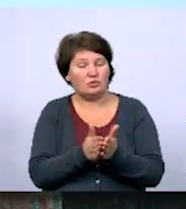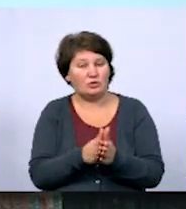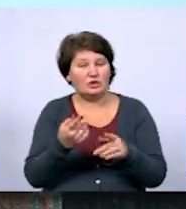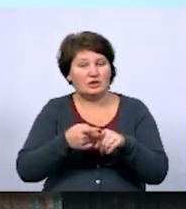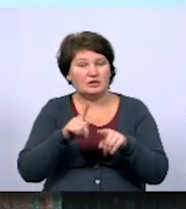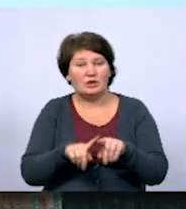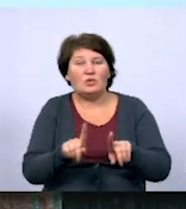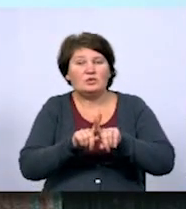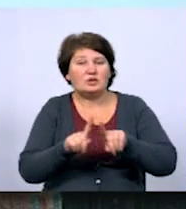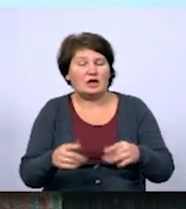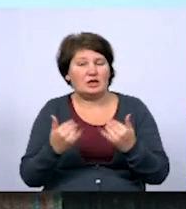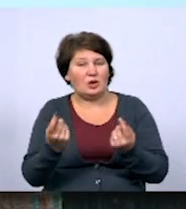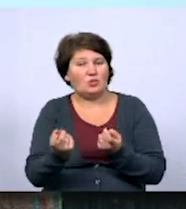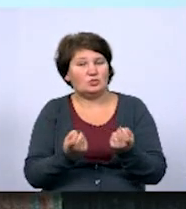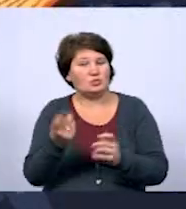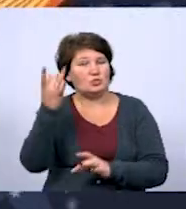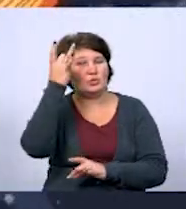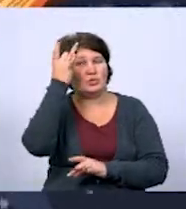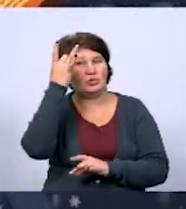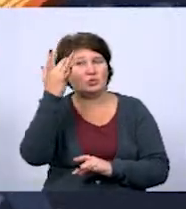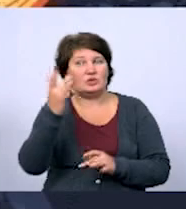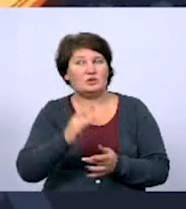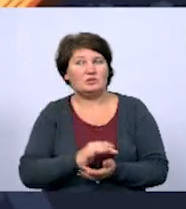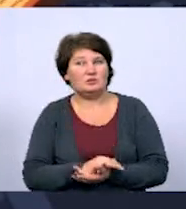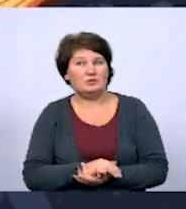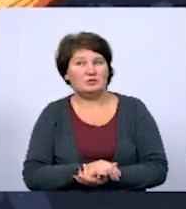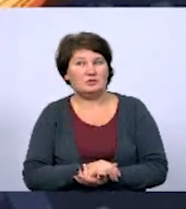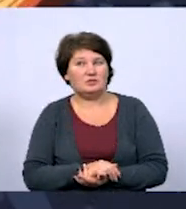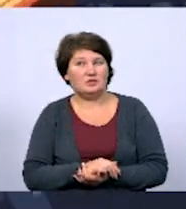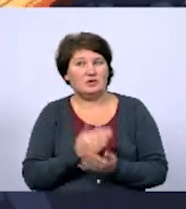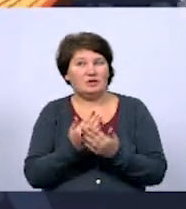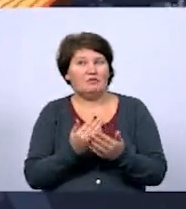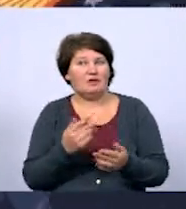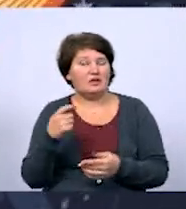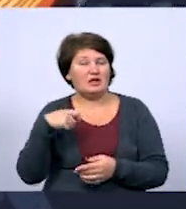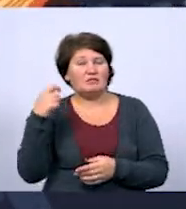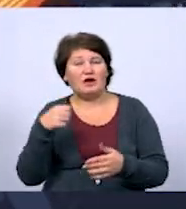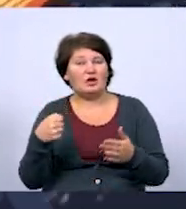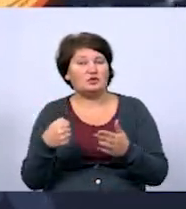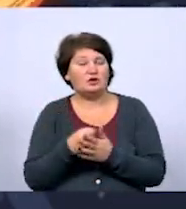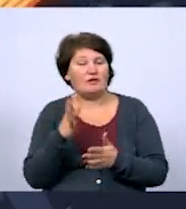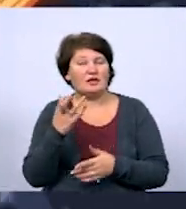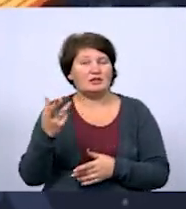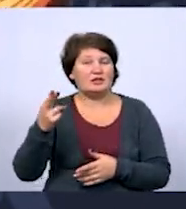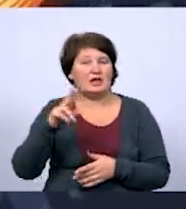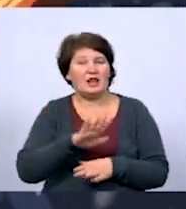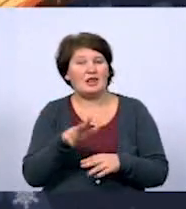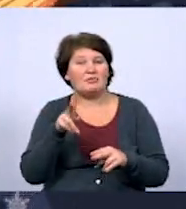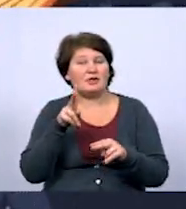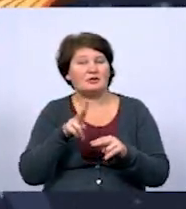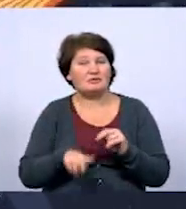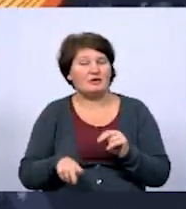є унікальним для гуцульської культури. «Від Різдва аж до повеселію наряд не переставав